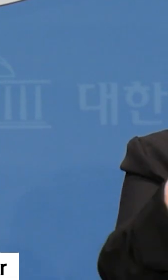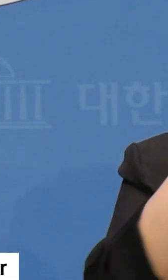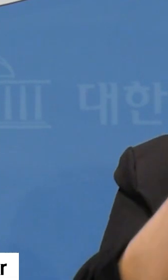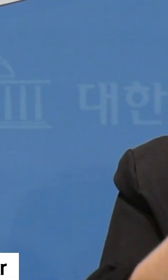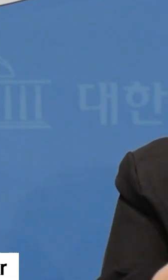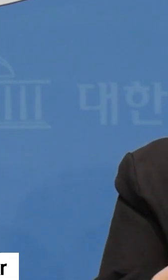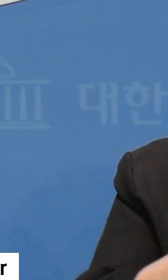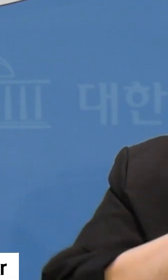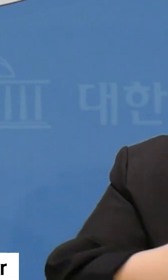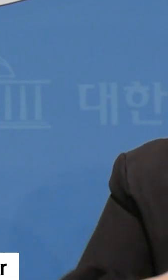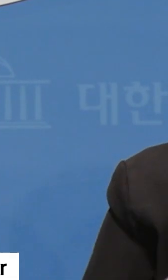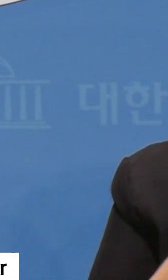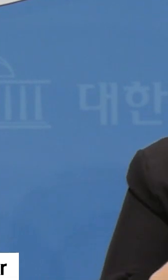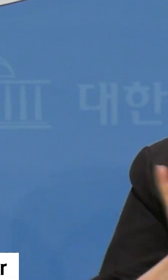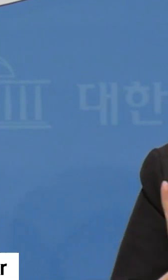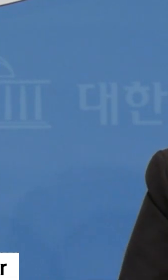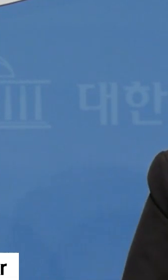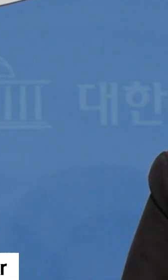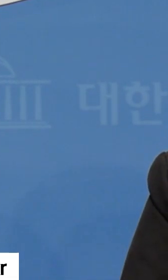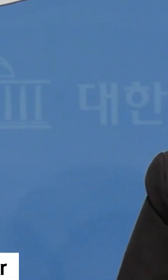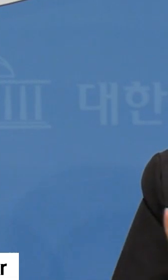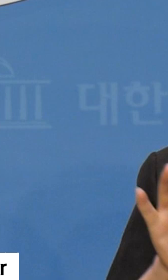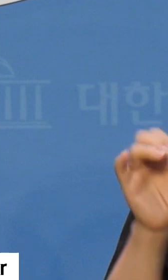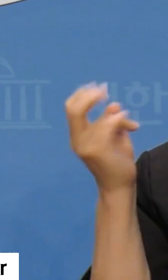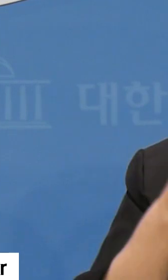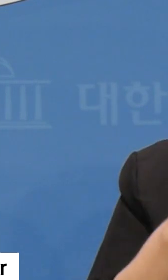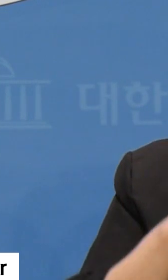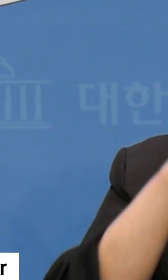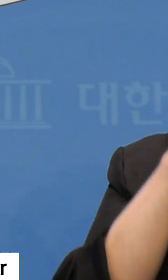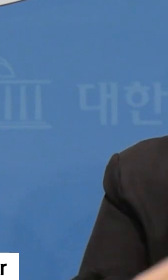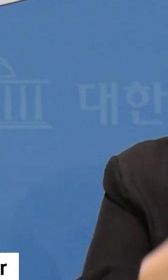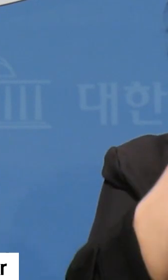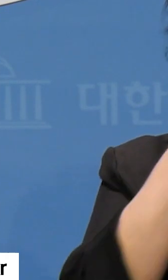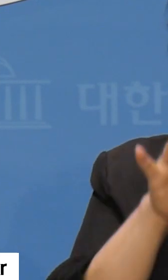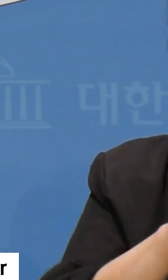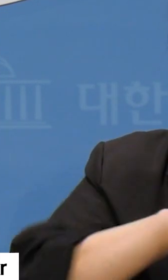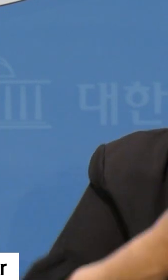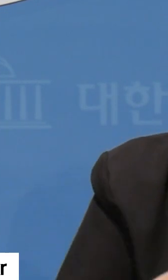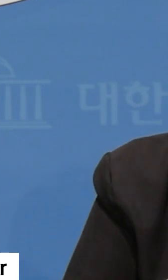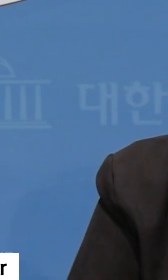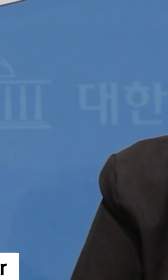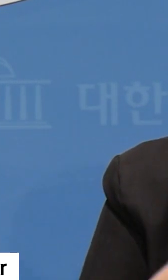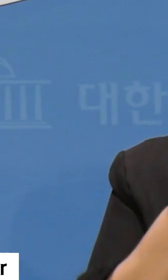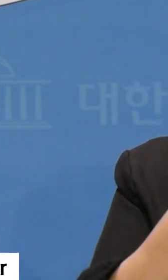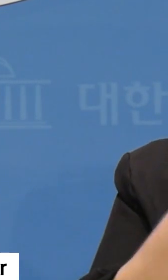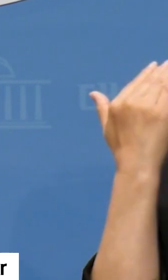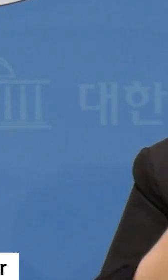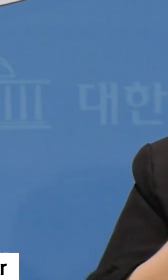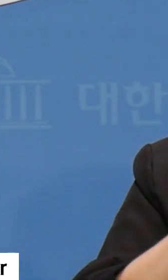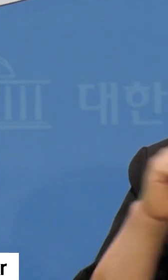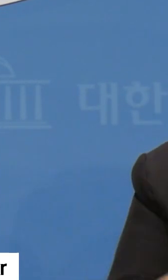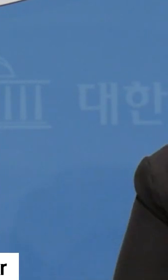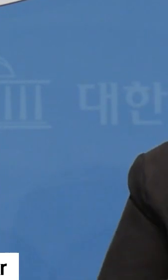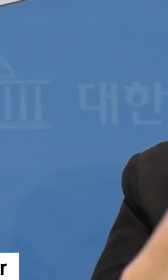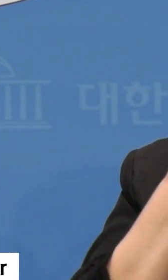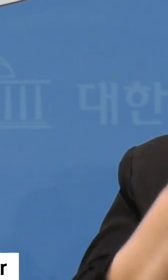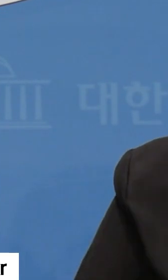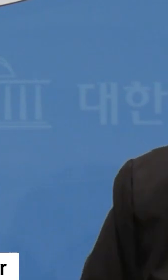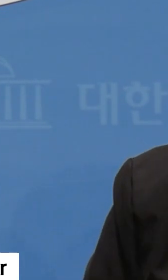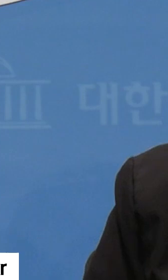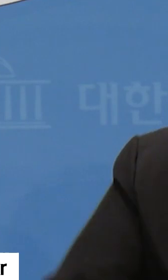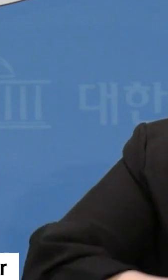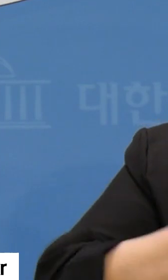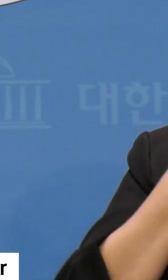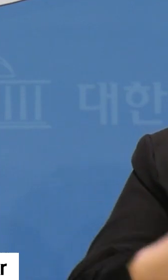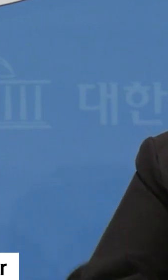왔습니다. 검사는 잘못해도 처벌받지 않고 검사는 잘못해도 징계를 받지 않아 왔습니다. 검찰 스스로가 하지